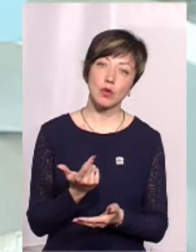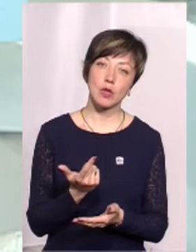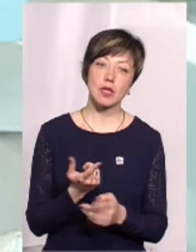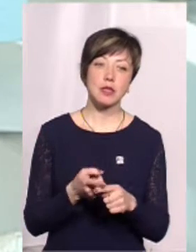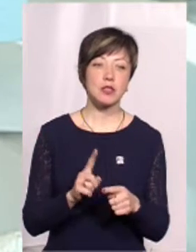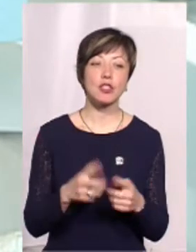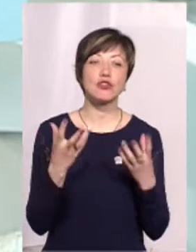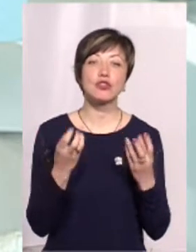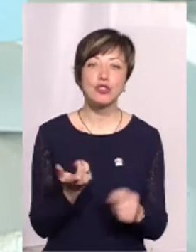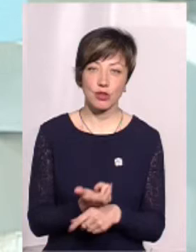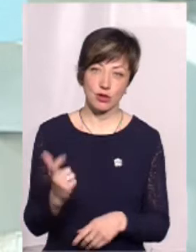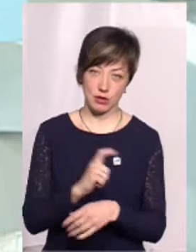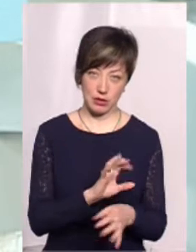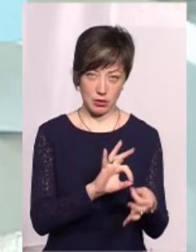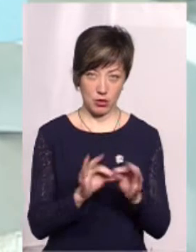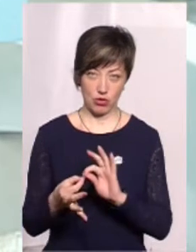це ще складніше.